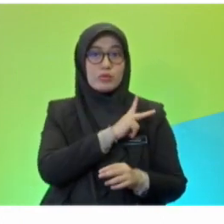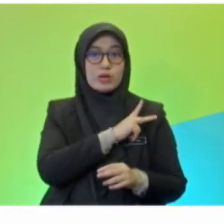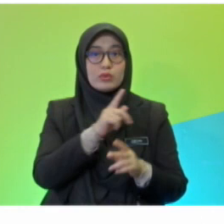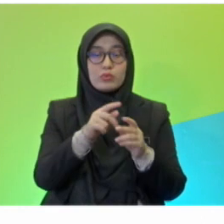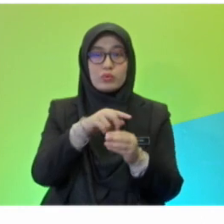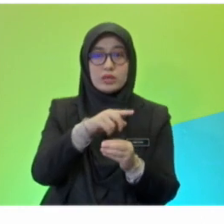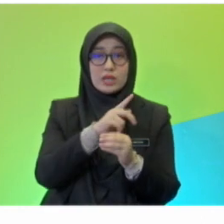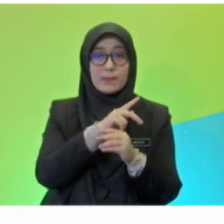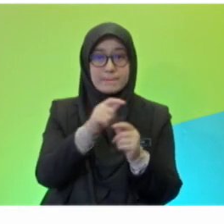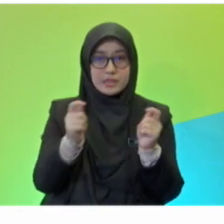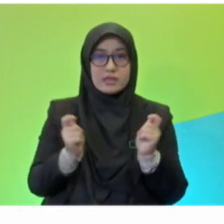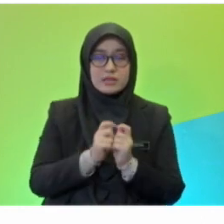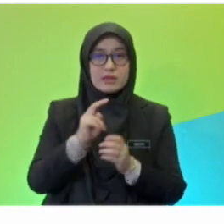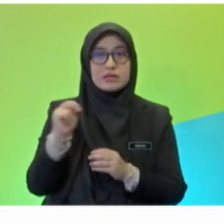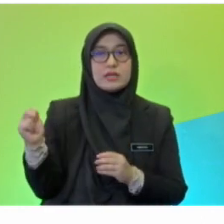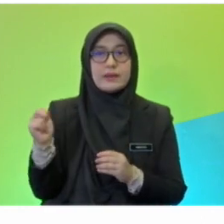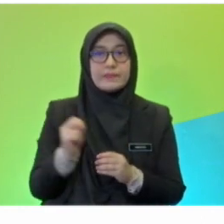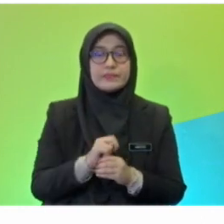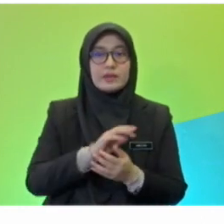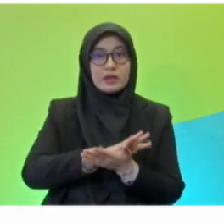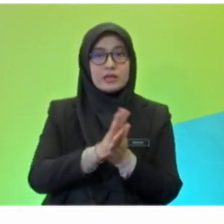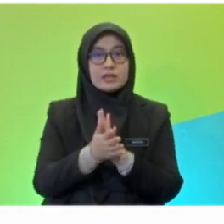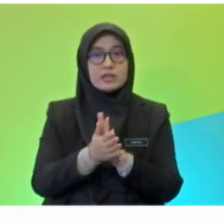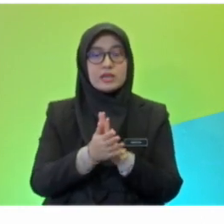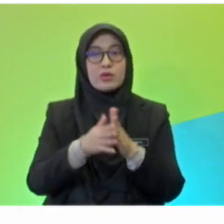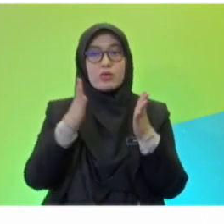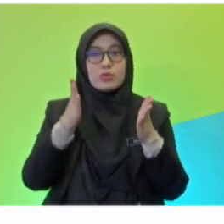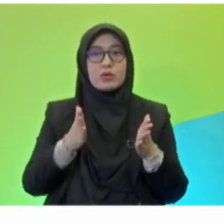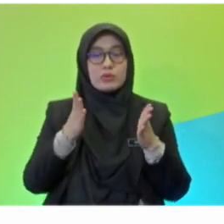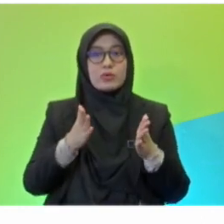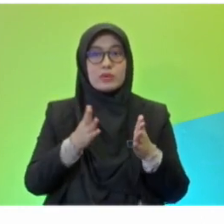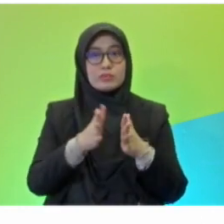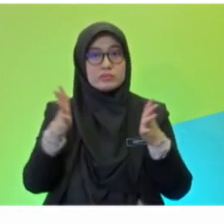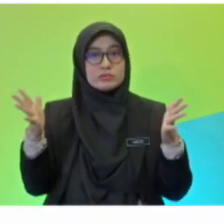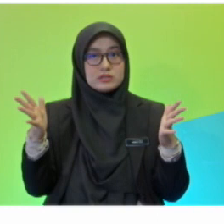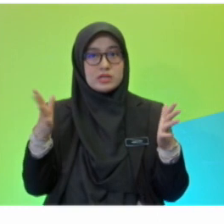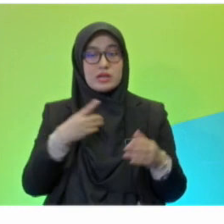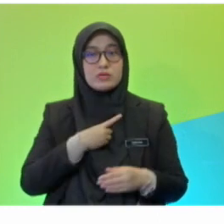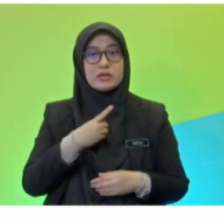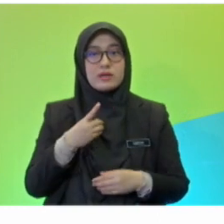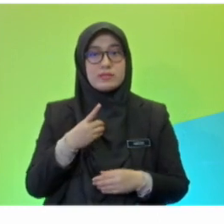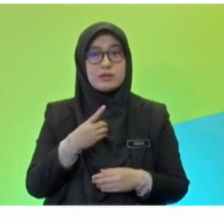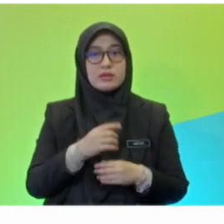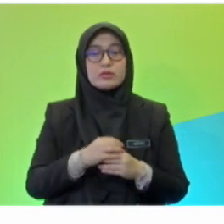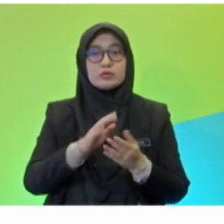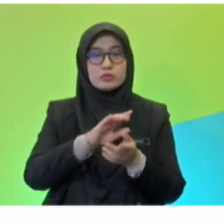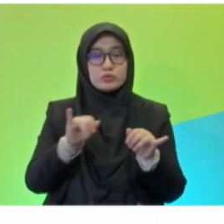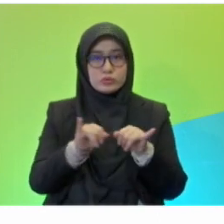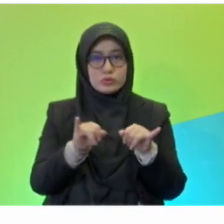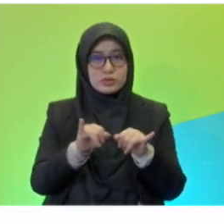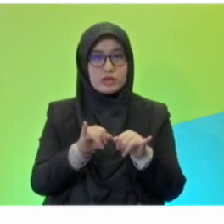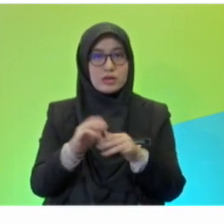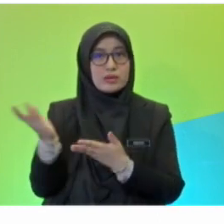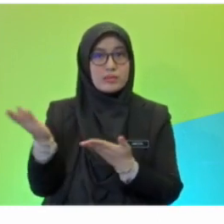juga membawa pembaharuan membawa penentangan terhadap pembaharuan yang dibawa oleh jadi golongan-golongan ini